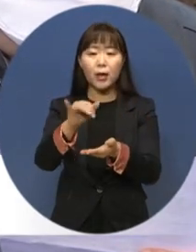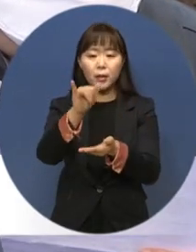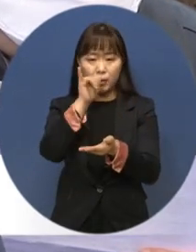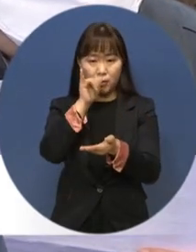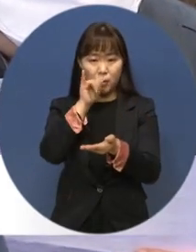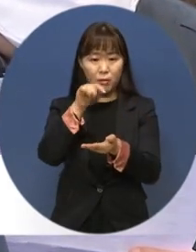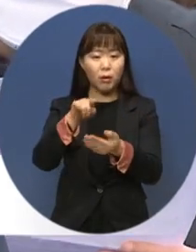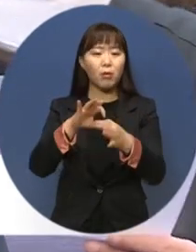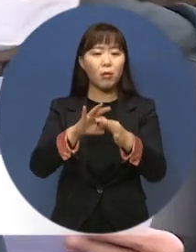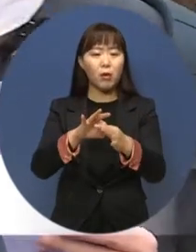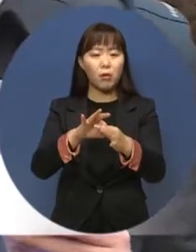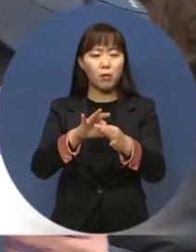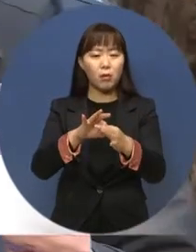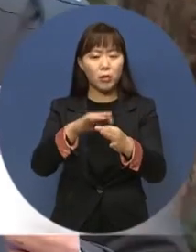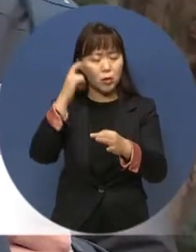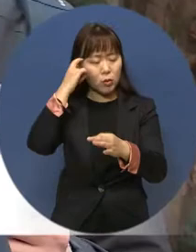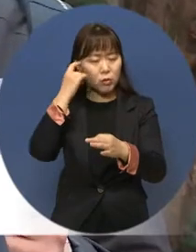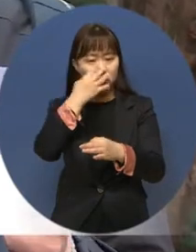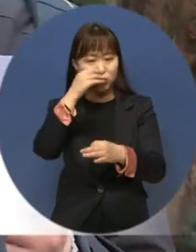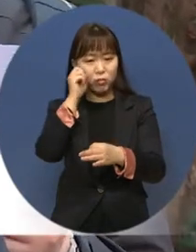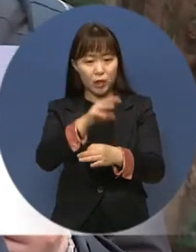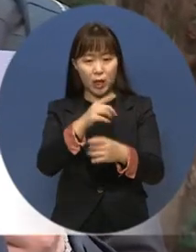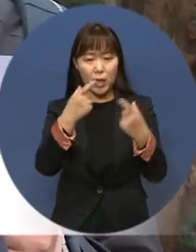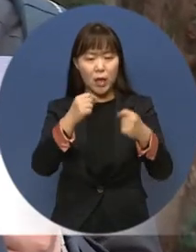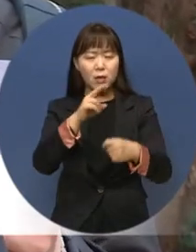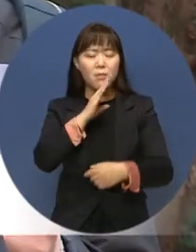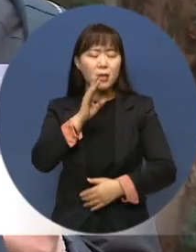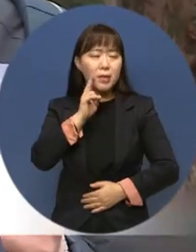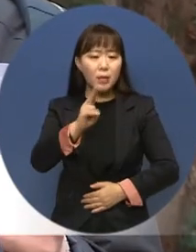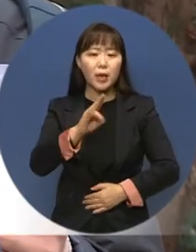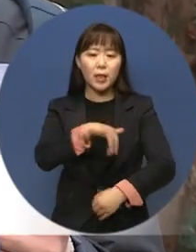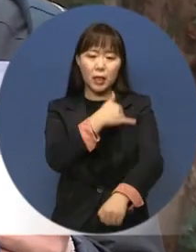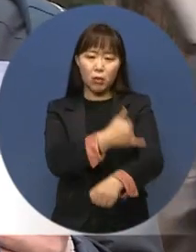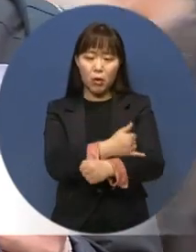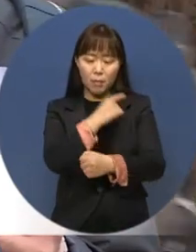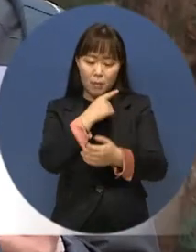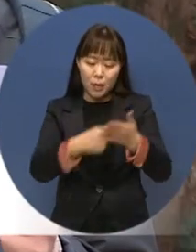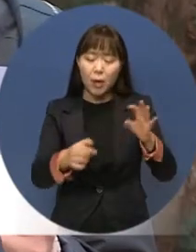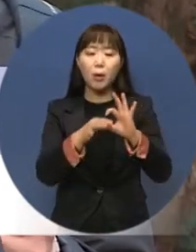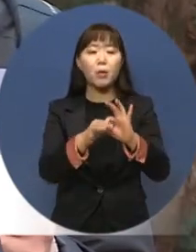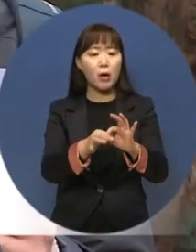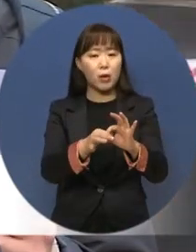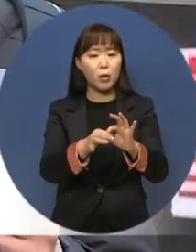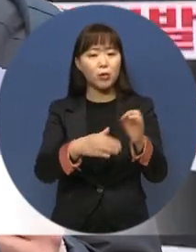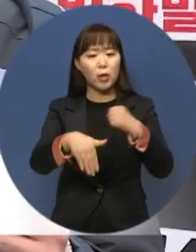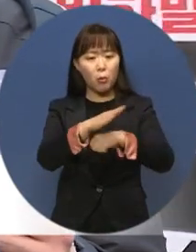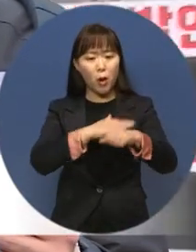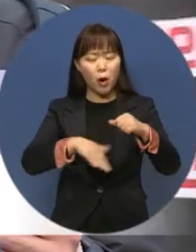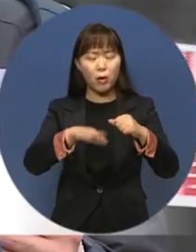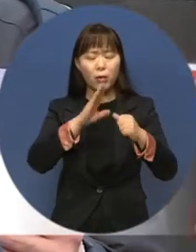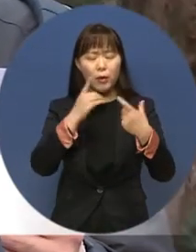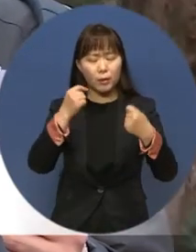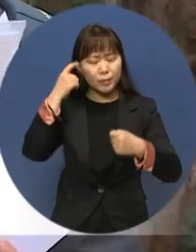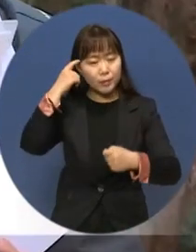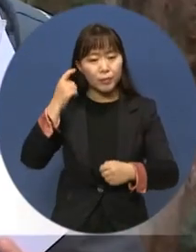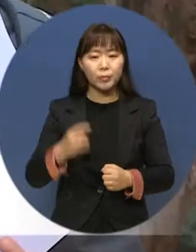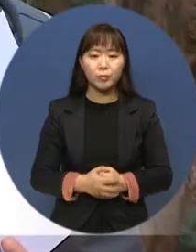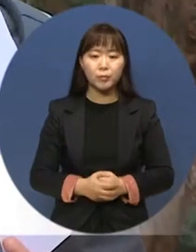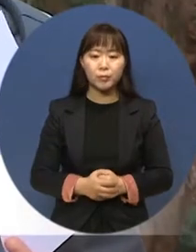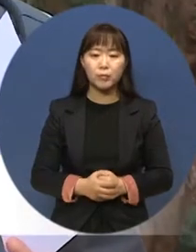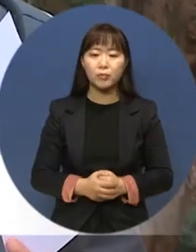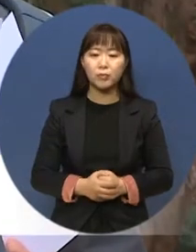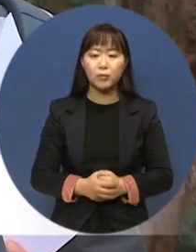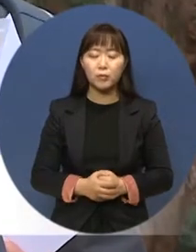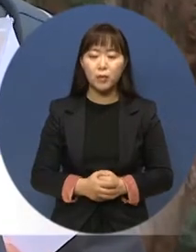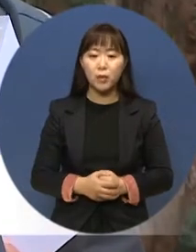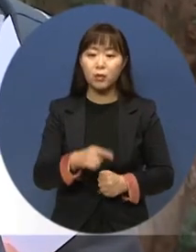가치를 가진다는 헌법 본천을 무시한 심각한 인권침해에 해당되는 중대한 사항이라고 생각한다.